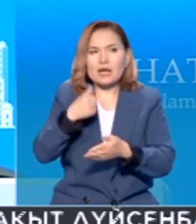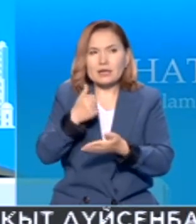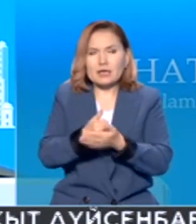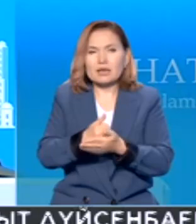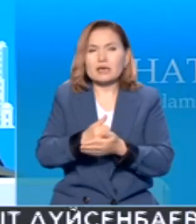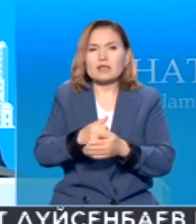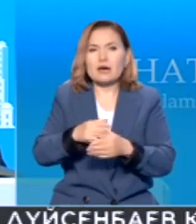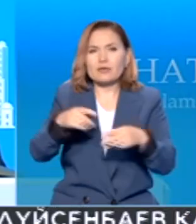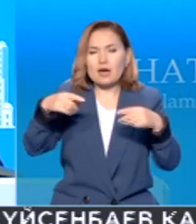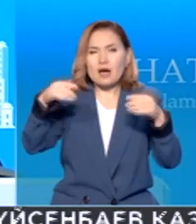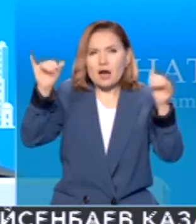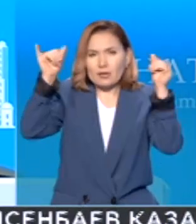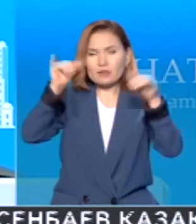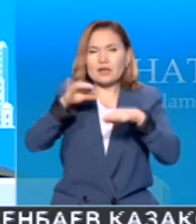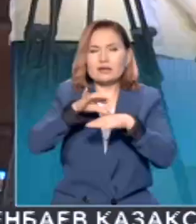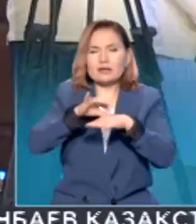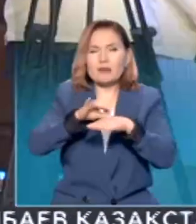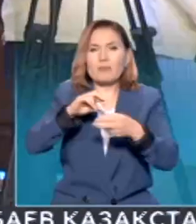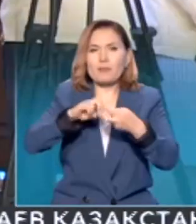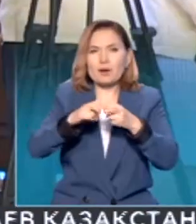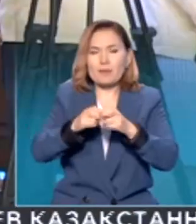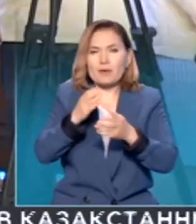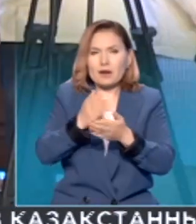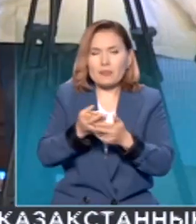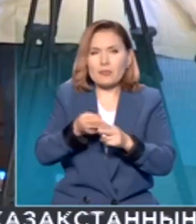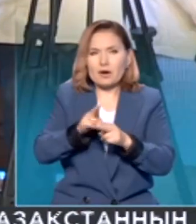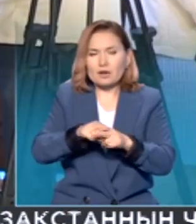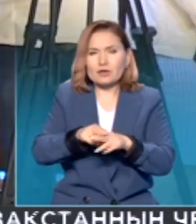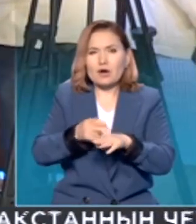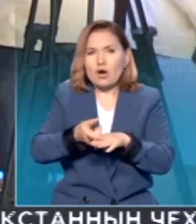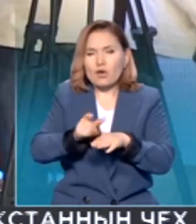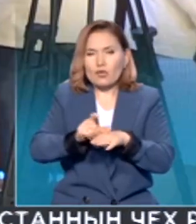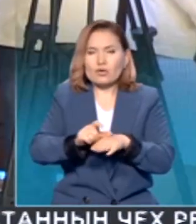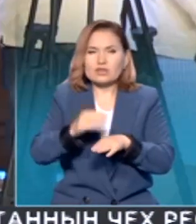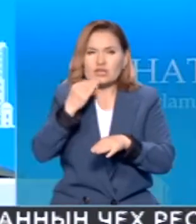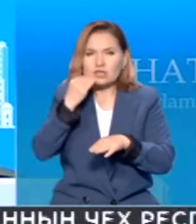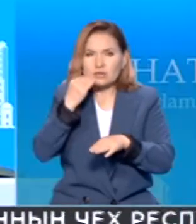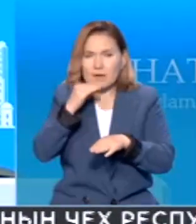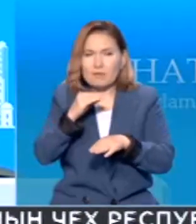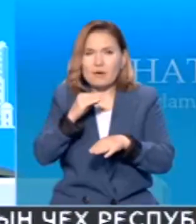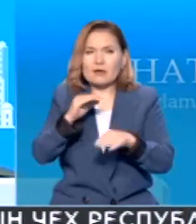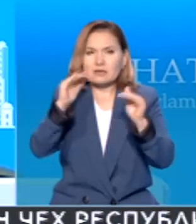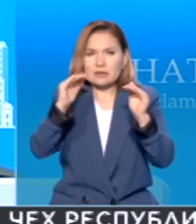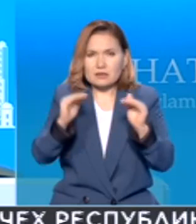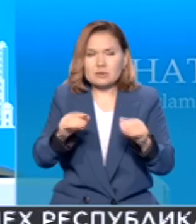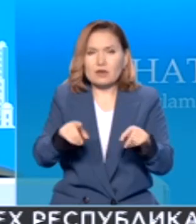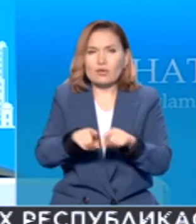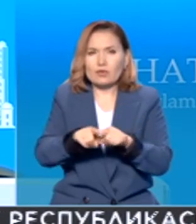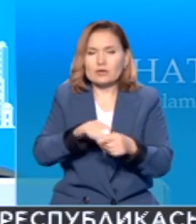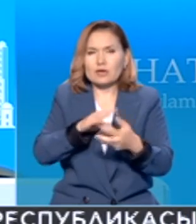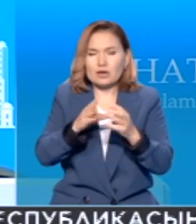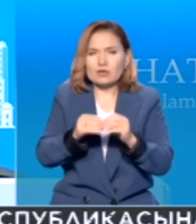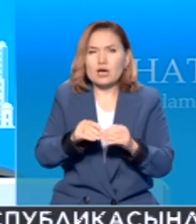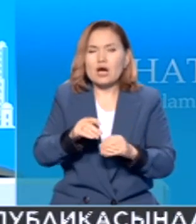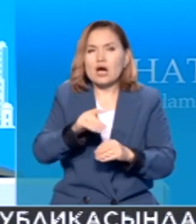біздің терінің проблемасы Қазақстанда ол теріні бұлғарып жасауға сапасы өте төмен. Жаңағы сона шағады,